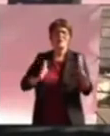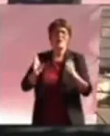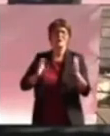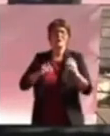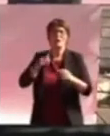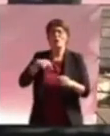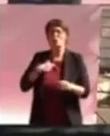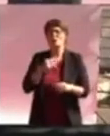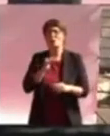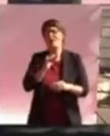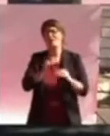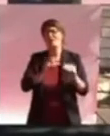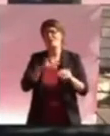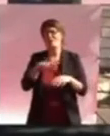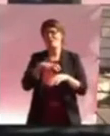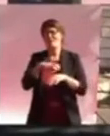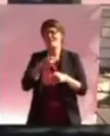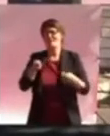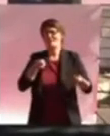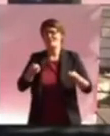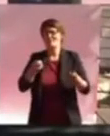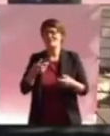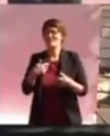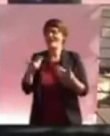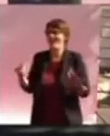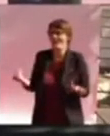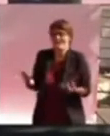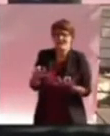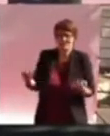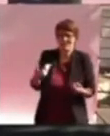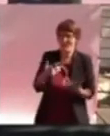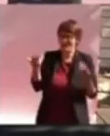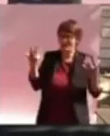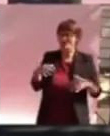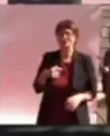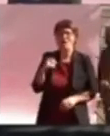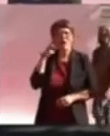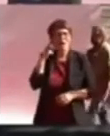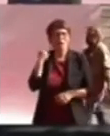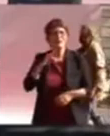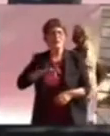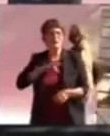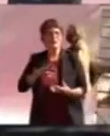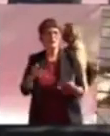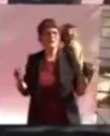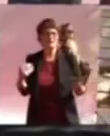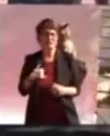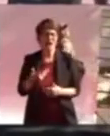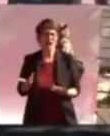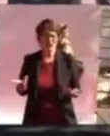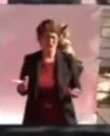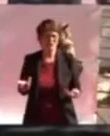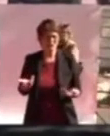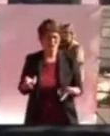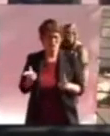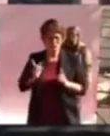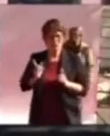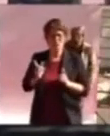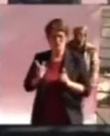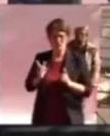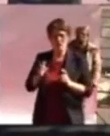è stato già sono uscite cose molto interessanti che diciamo ci chiamano a